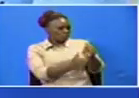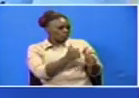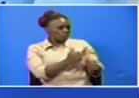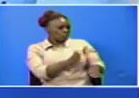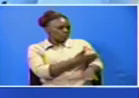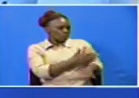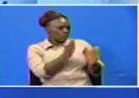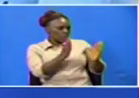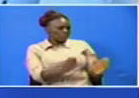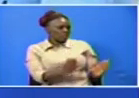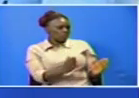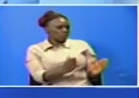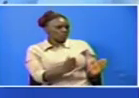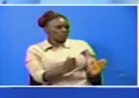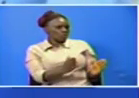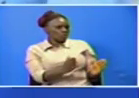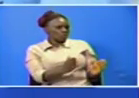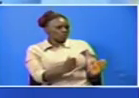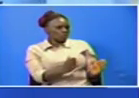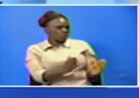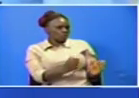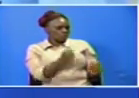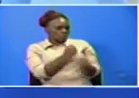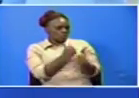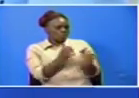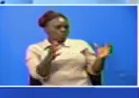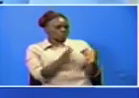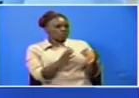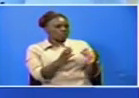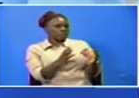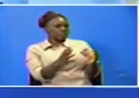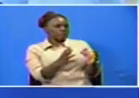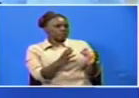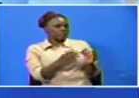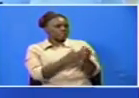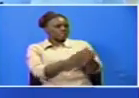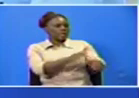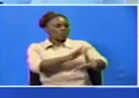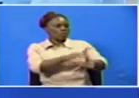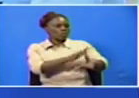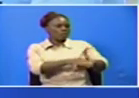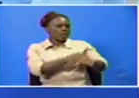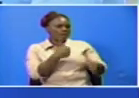kuwa nayo katika kuweza kufanya jamii iweze kuwa na uongozi bora.